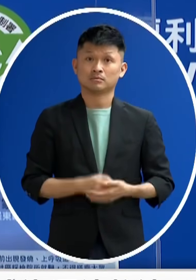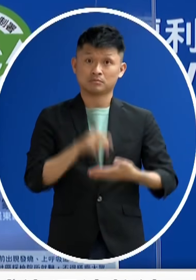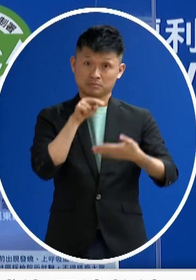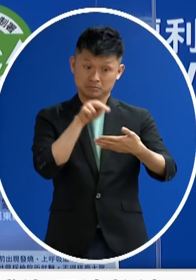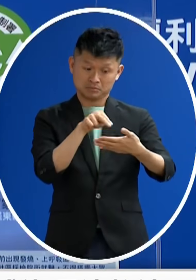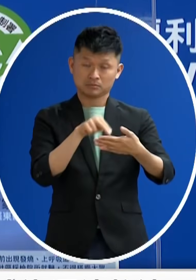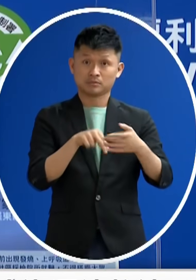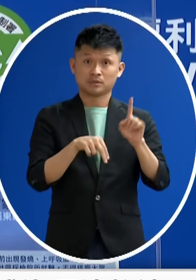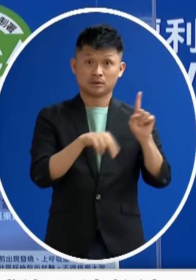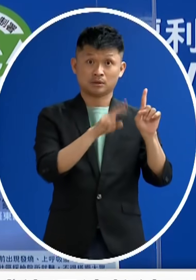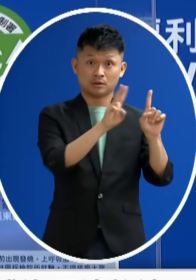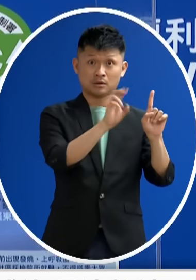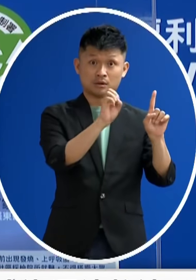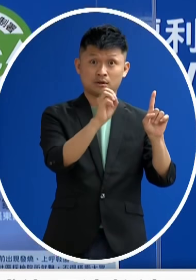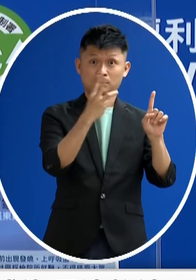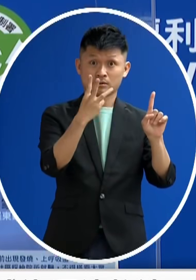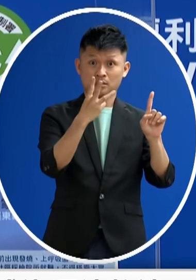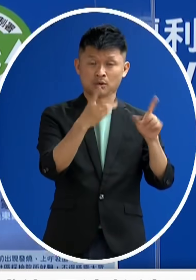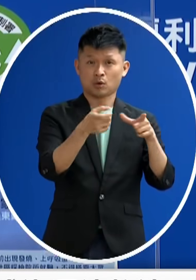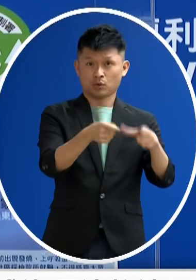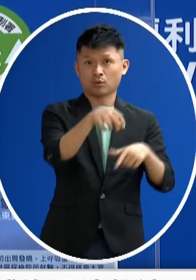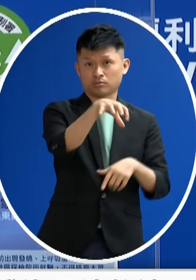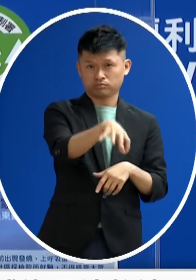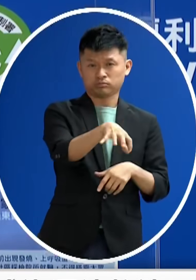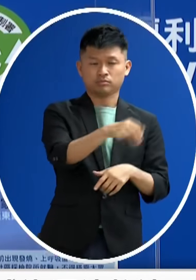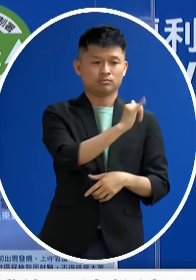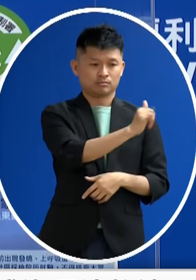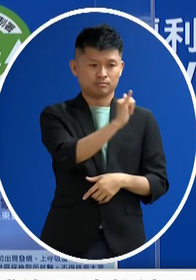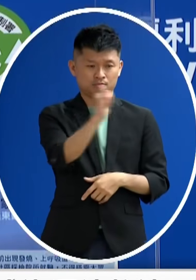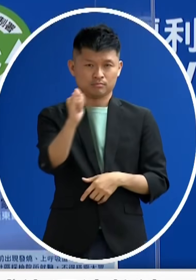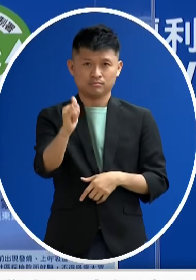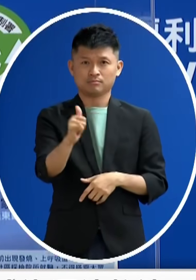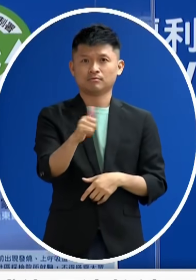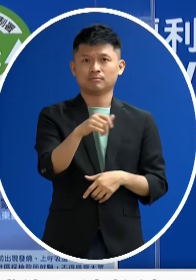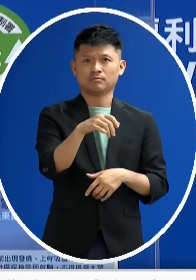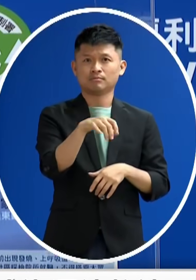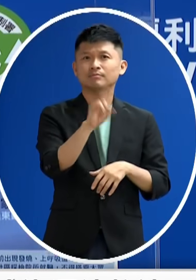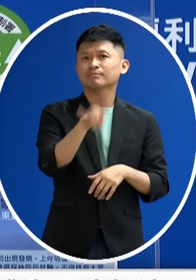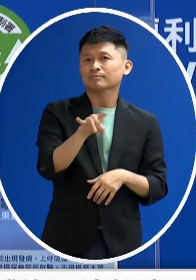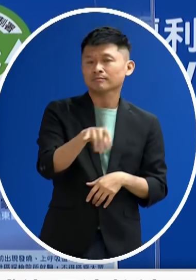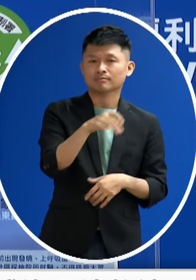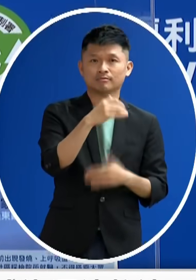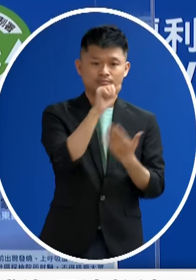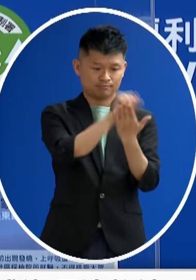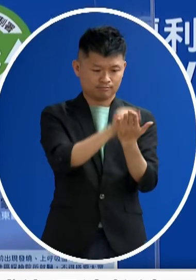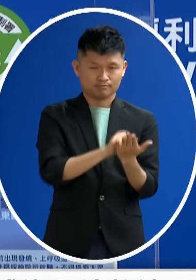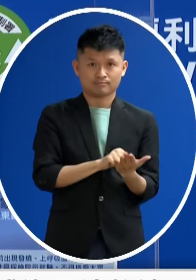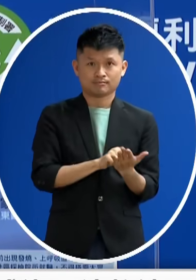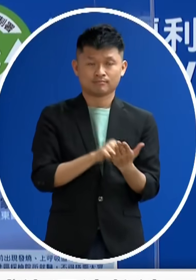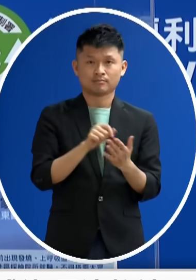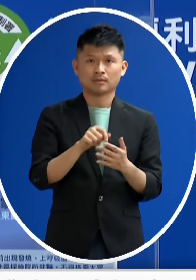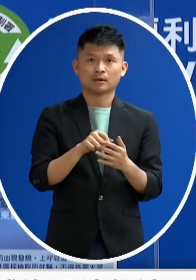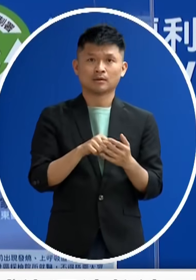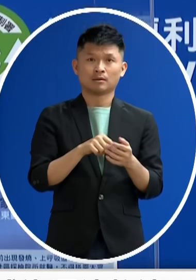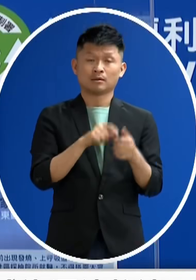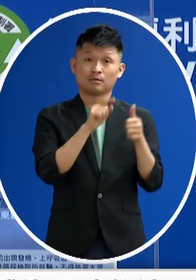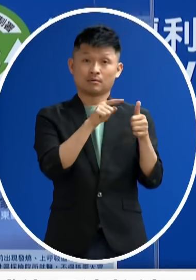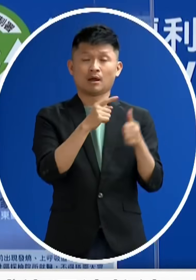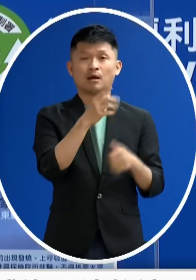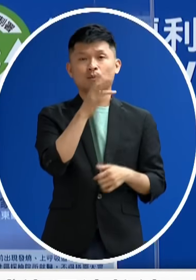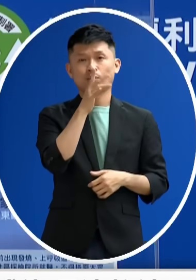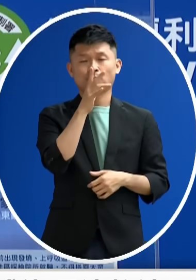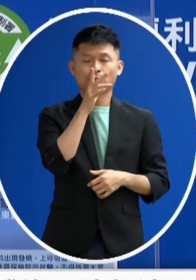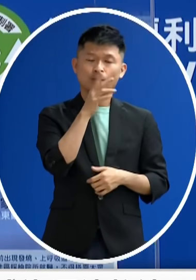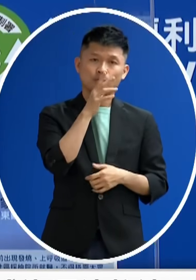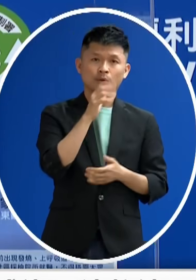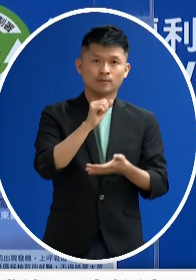是1203的公共场所的活动史哈。那这些都是根据他的一些口述哈的一些